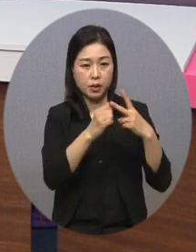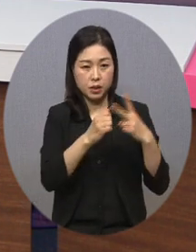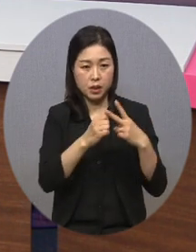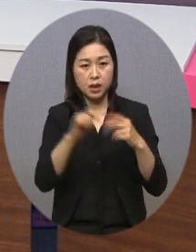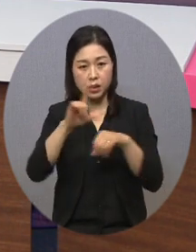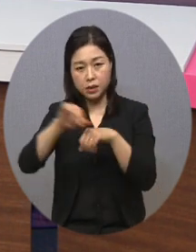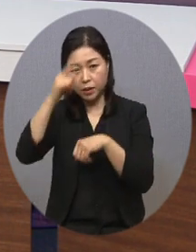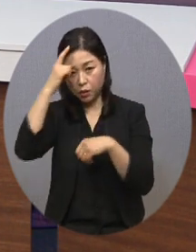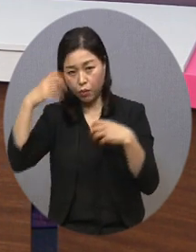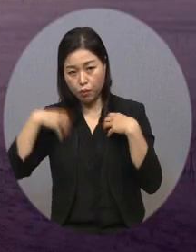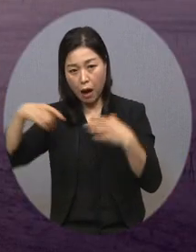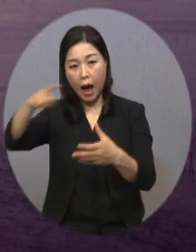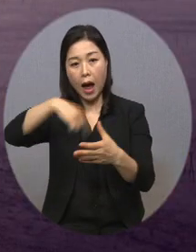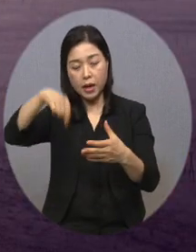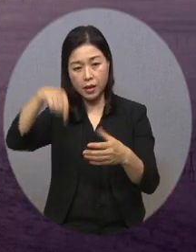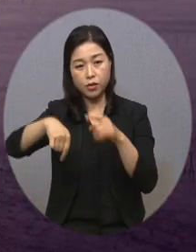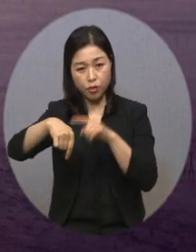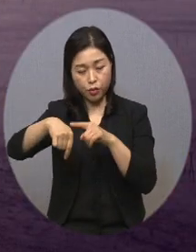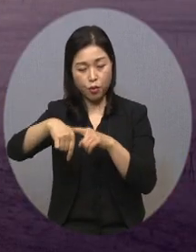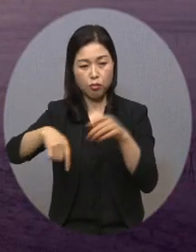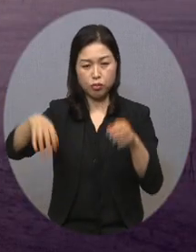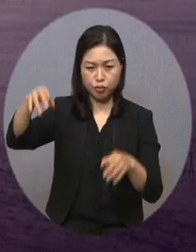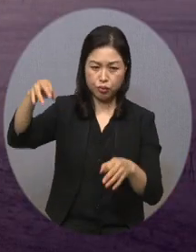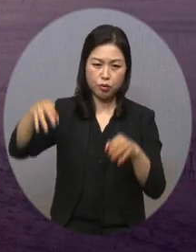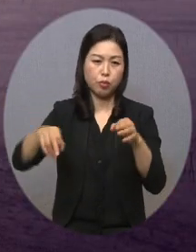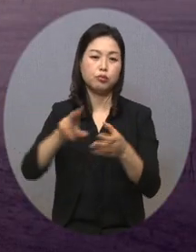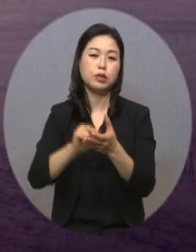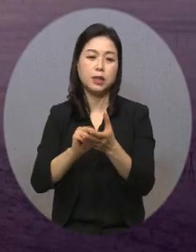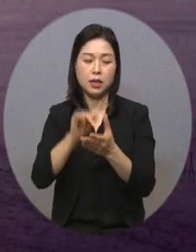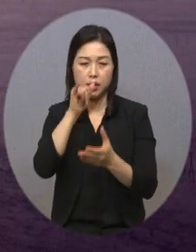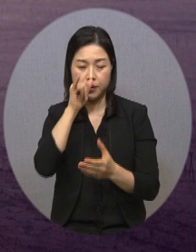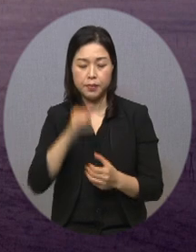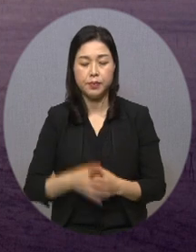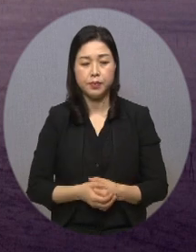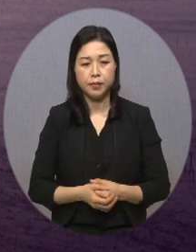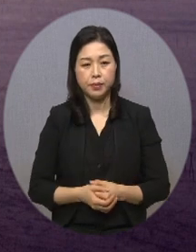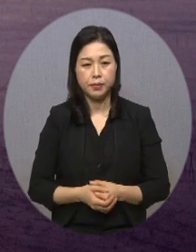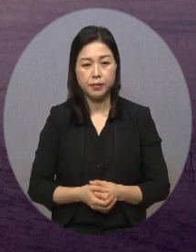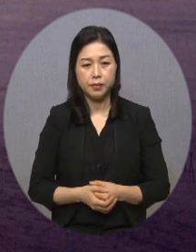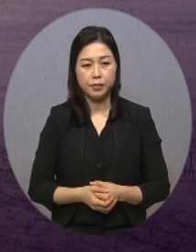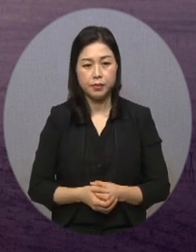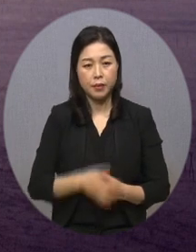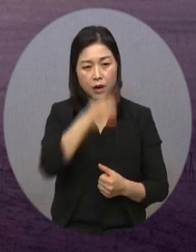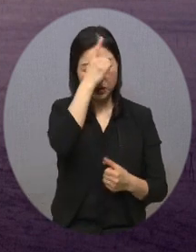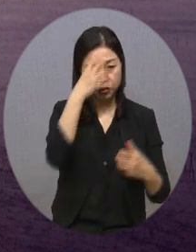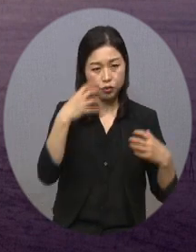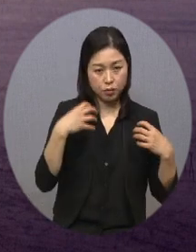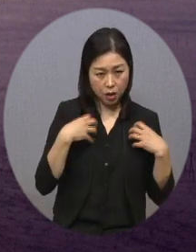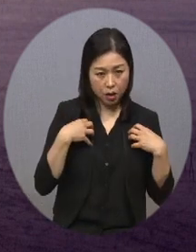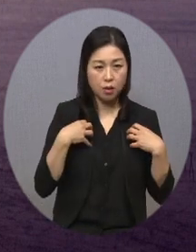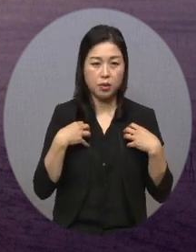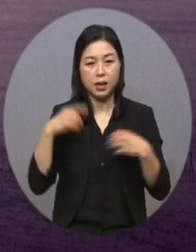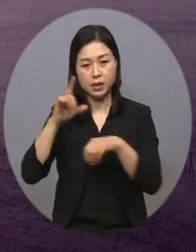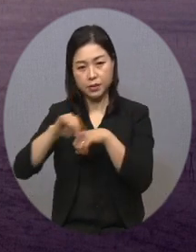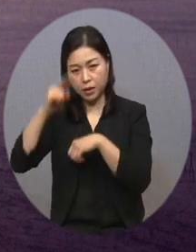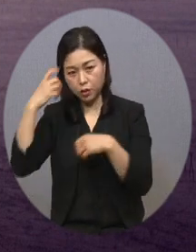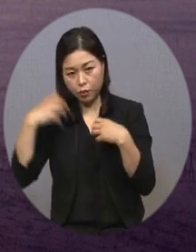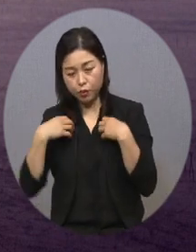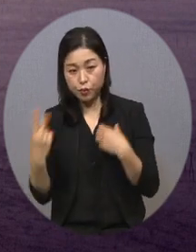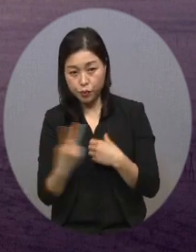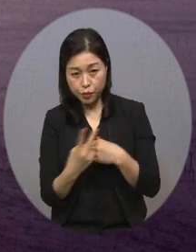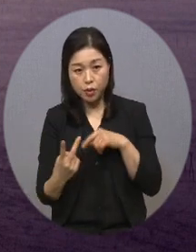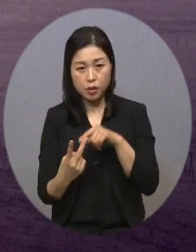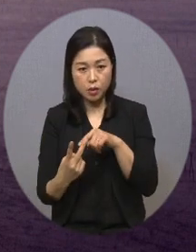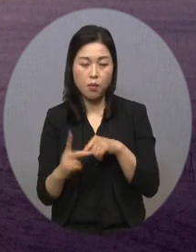지방정부 내부에서도 일어나는 불균형의 문제가 있습니다. 중앙정부하고 지방정부의 경우에는 잘 아시는 것처럼